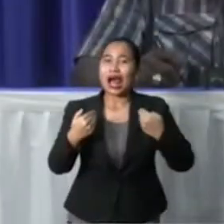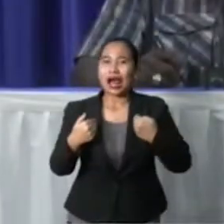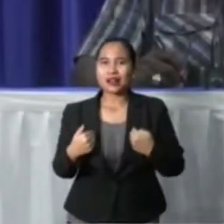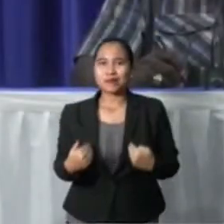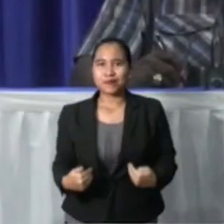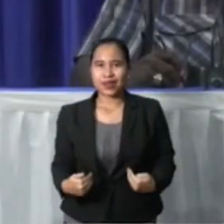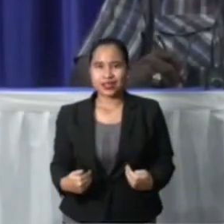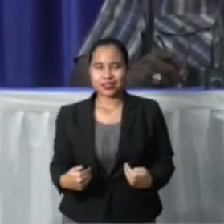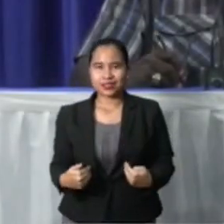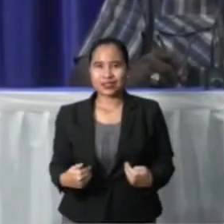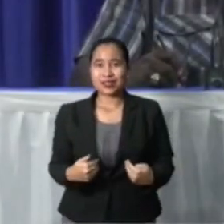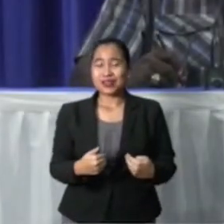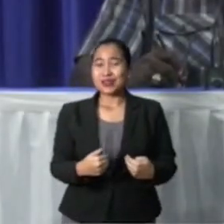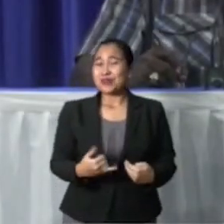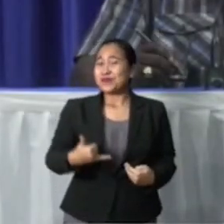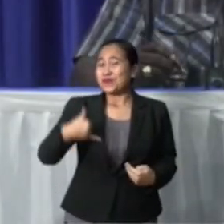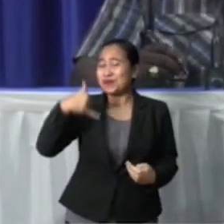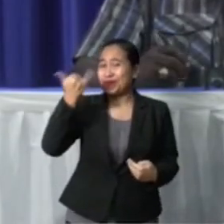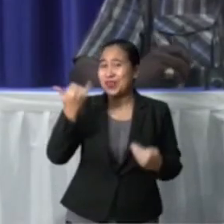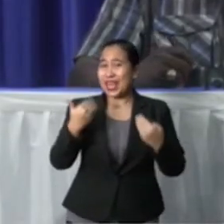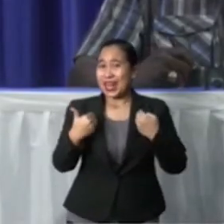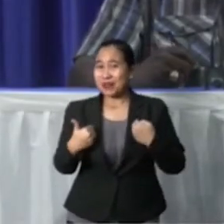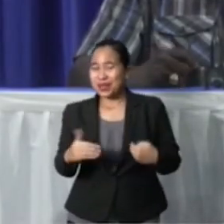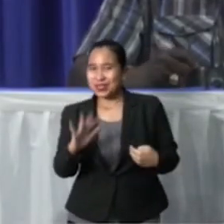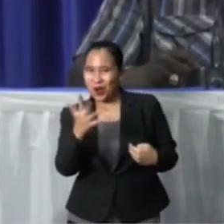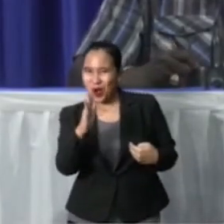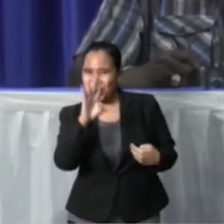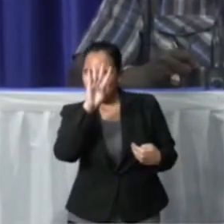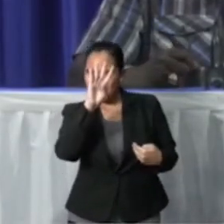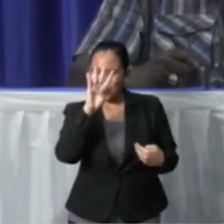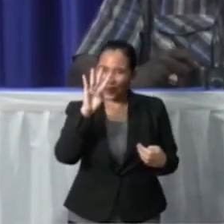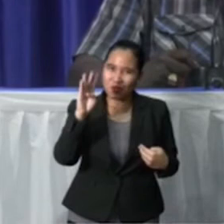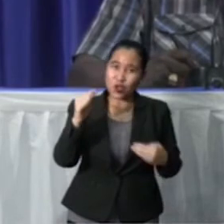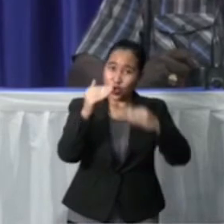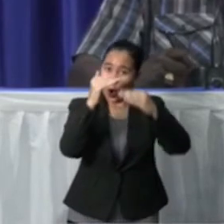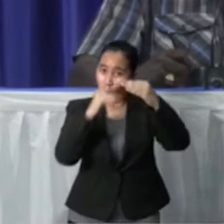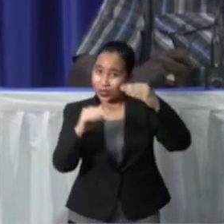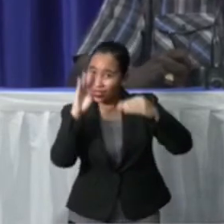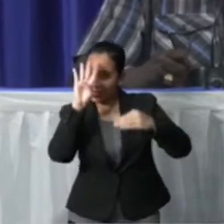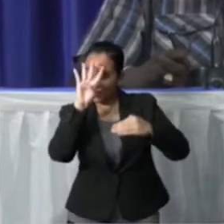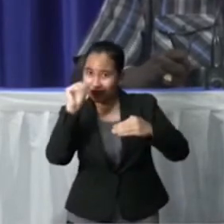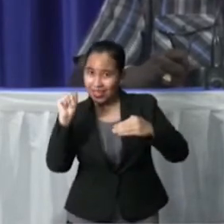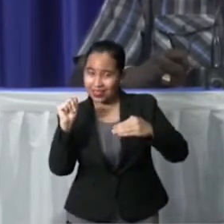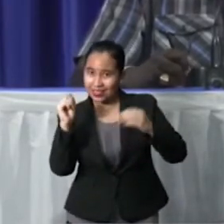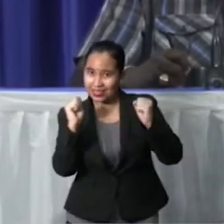een aantal mensen die misschien niet zo oud zijn, rond de 40, onder de 40,